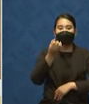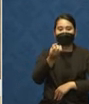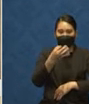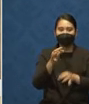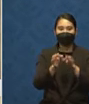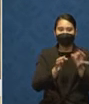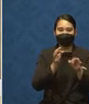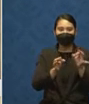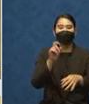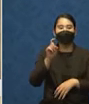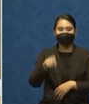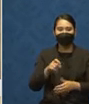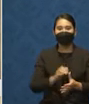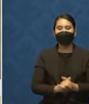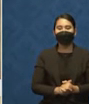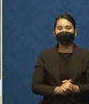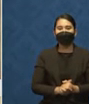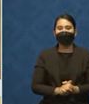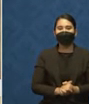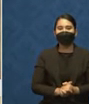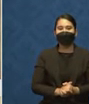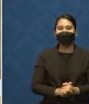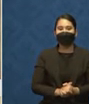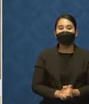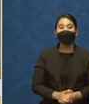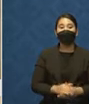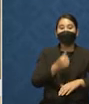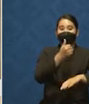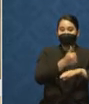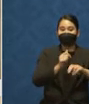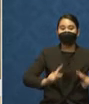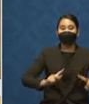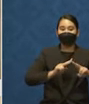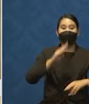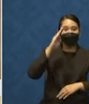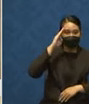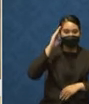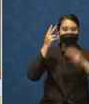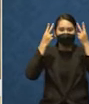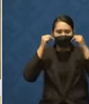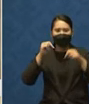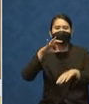ครับทั้งในฐานะรัฐมนตรีกลาโหมทั้งในฐานะที่ท่านเป็นนายกรัฐมนตรี